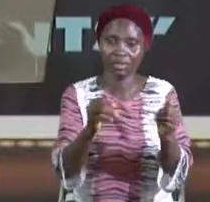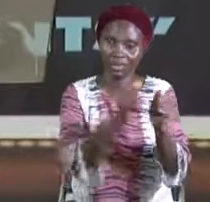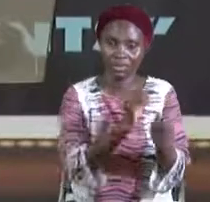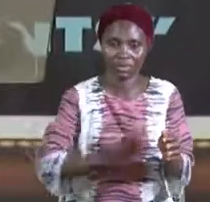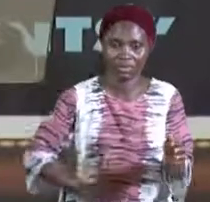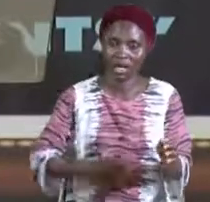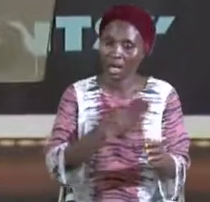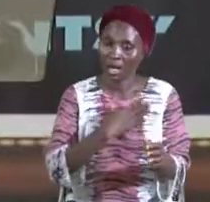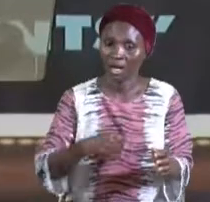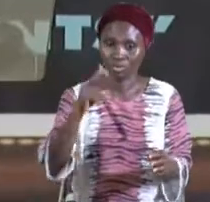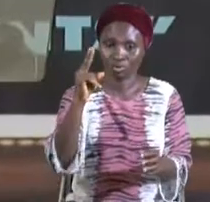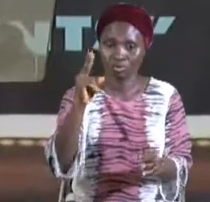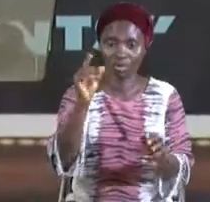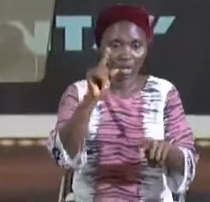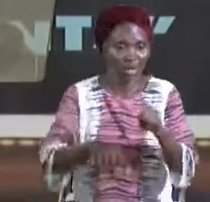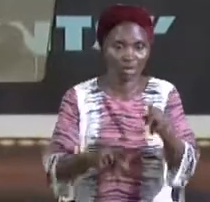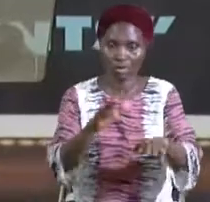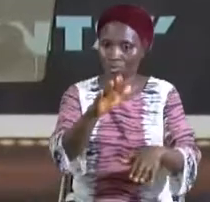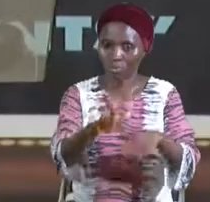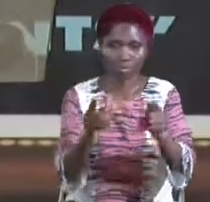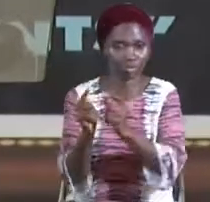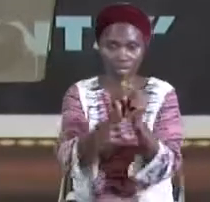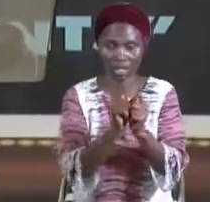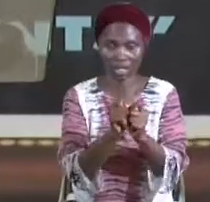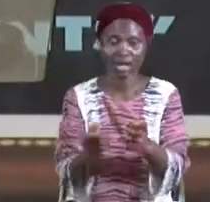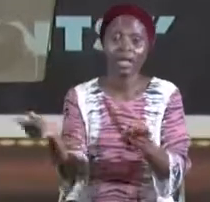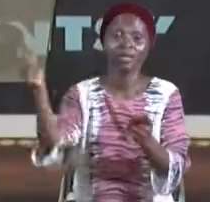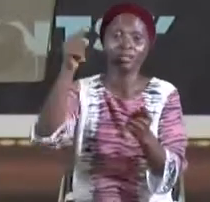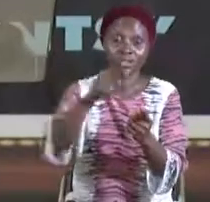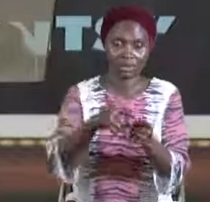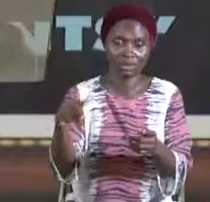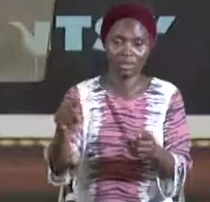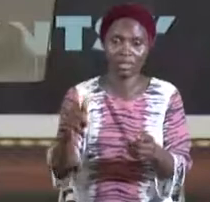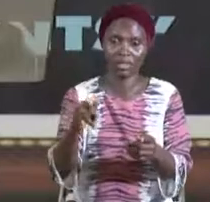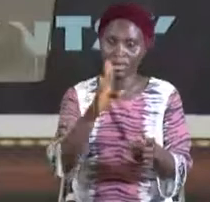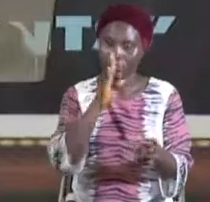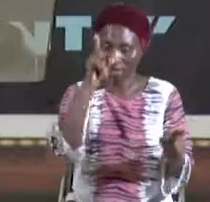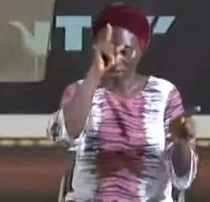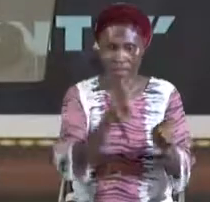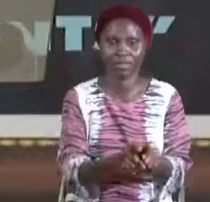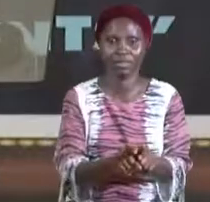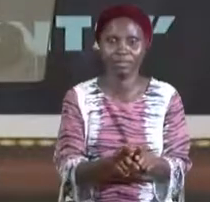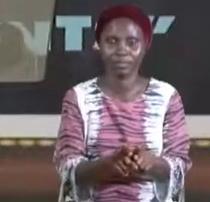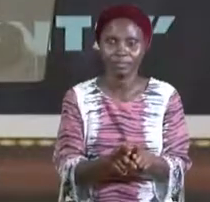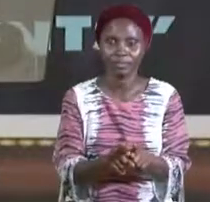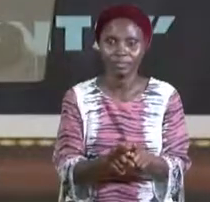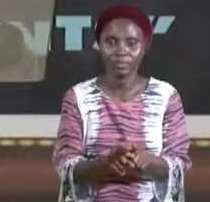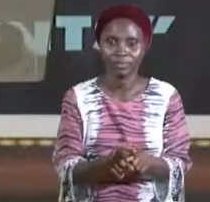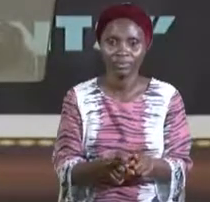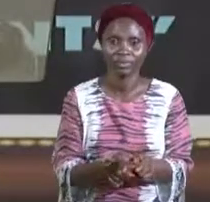marcher ensemble s'ils ne sont pas en accord. Alors, puisqu'il n'était pas totalement en accord avec